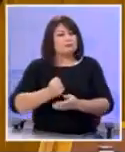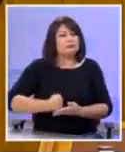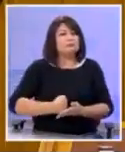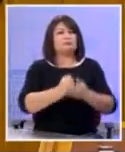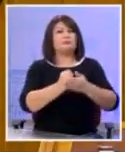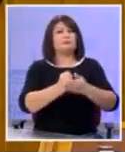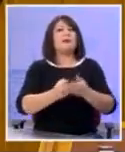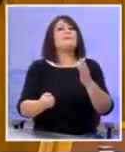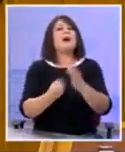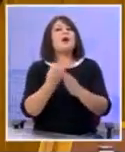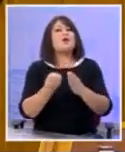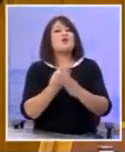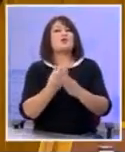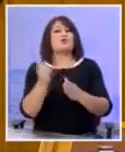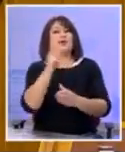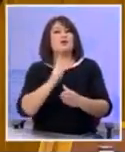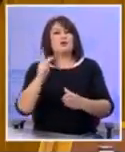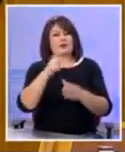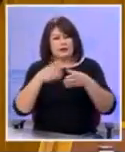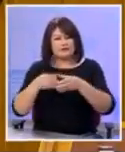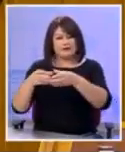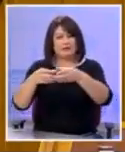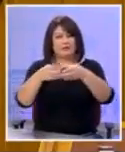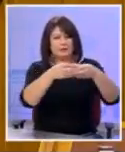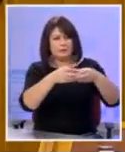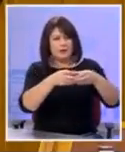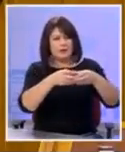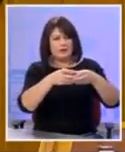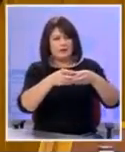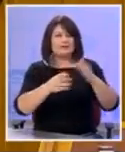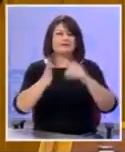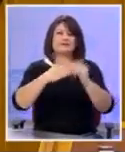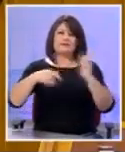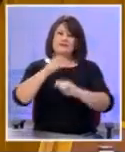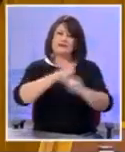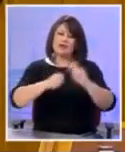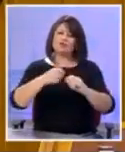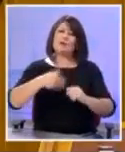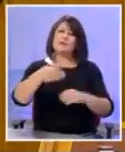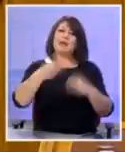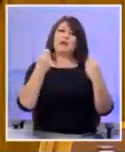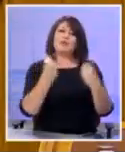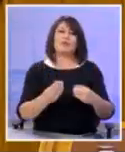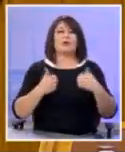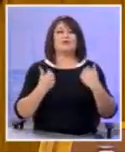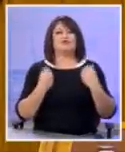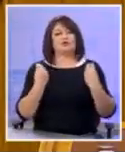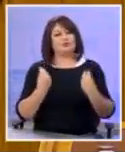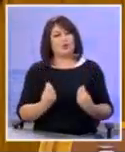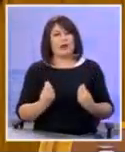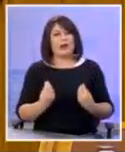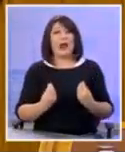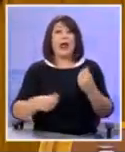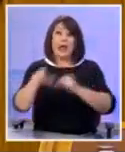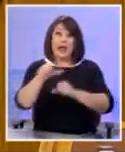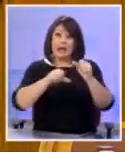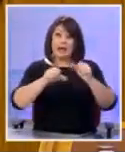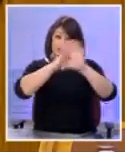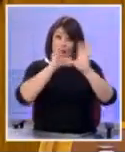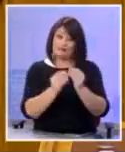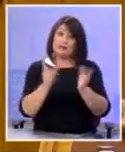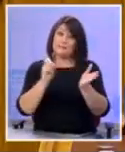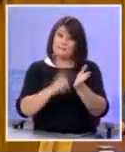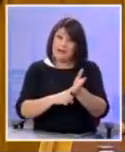των παραγωγικών και κοινωνικών δυνάμεων, χτίζοντας ένα καλύτερο μέλλον κυρίως για τη νέα γενιά. Οι αλλαγές αυτές